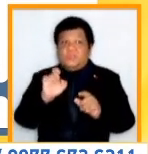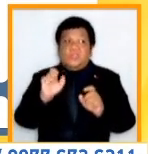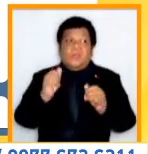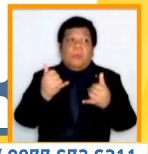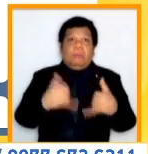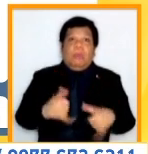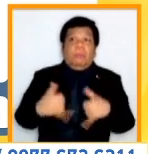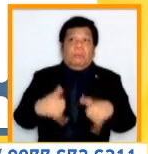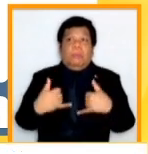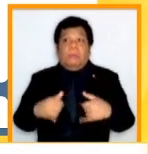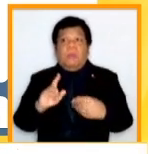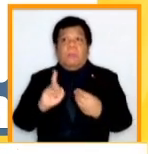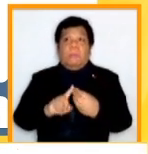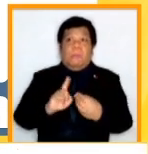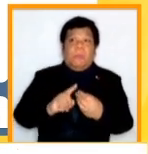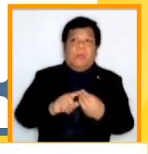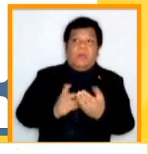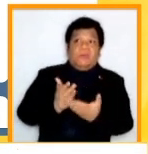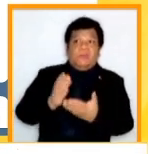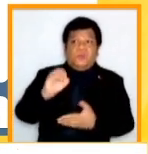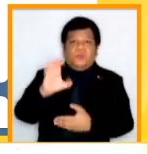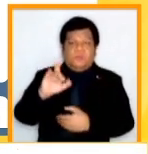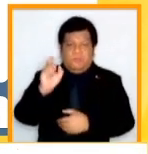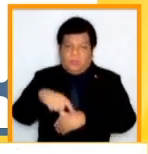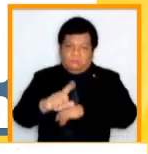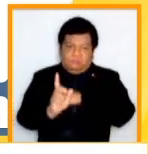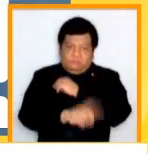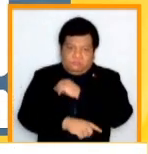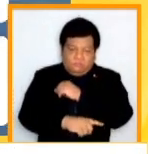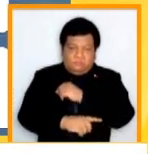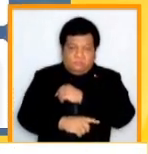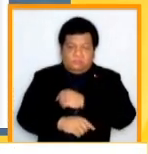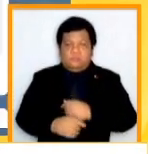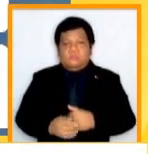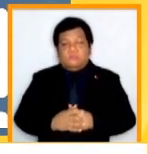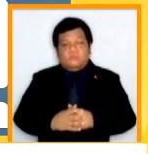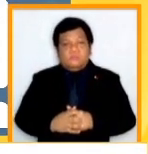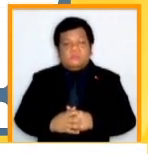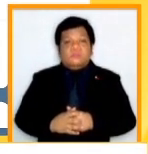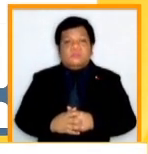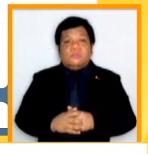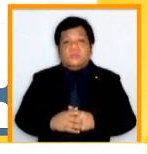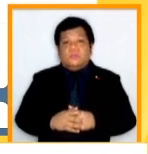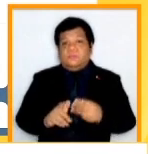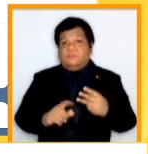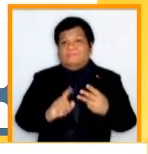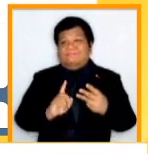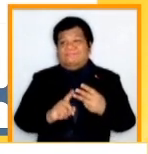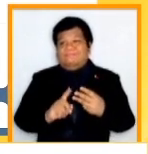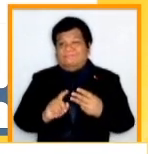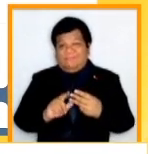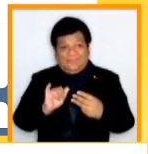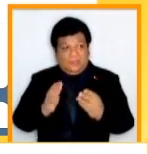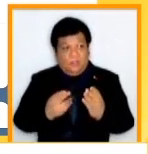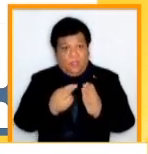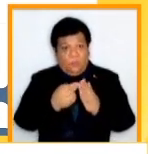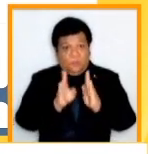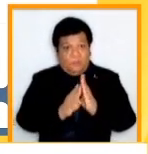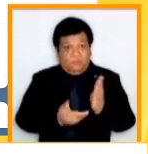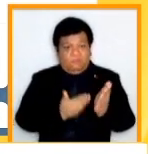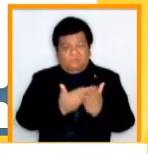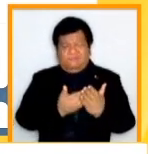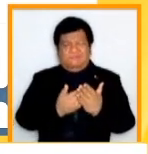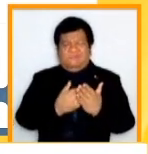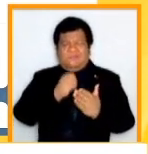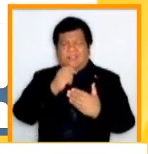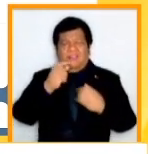COC at wala talaga intensyon na tumulong sa bansa. Hindi naman sang-ayon sa panukala. Itong si Lydia Lopez, kung may